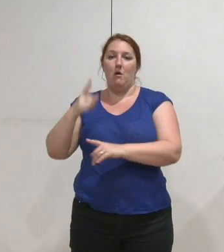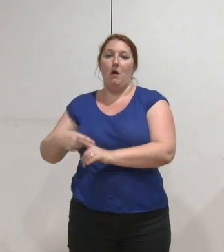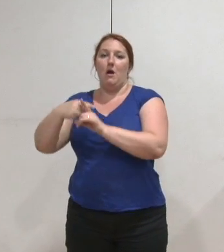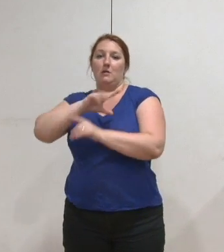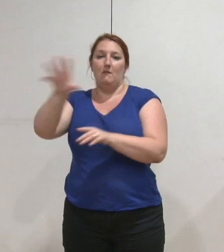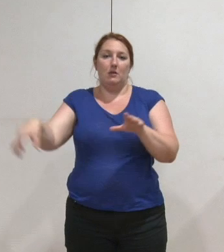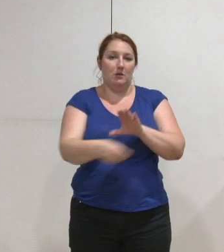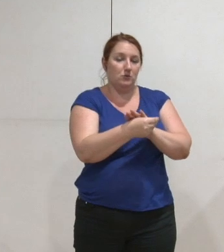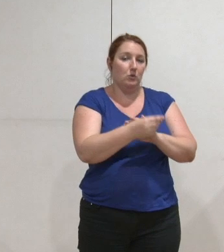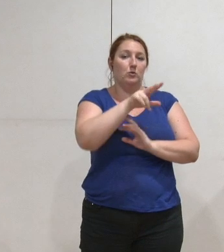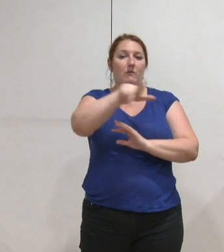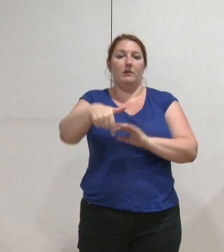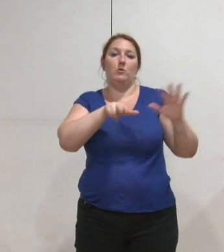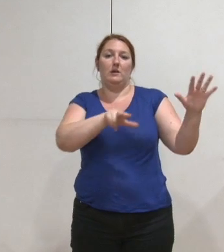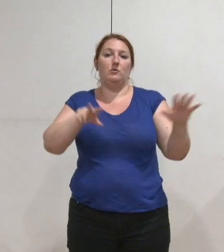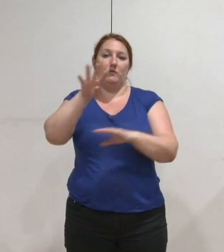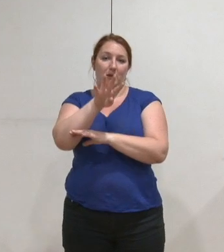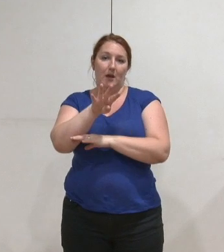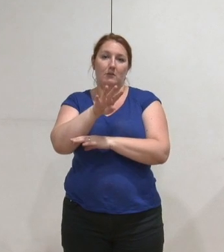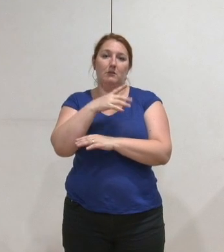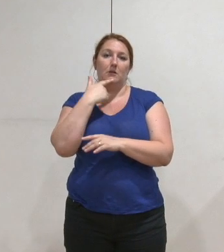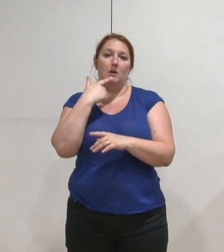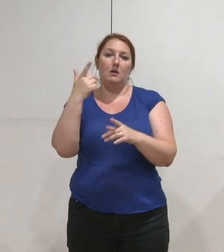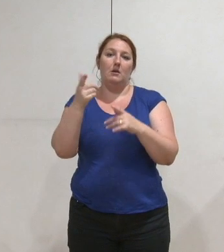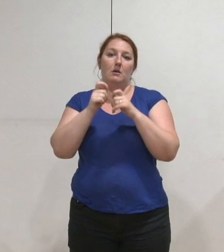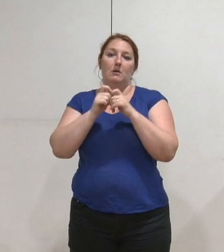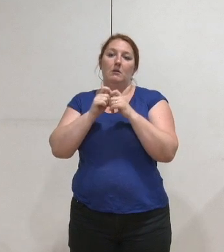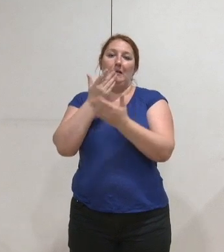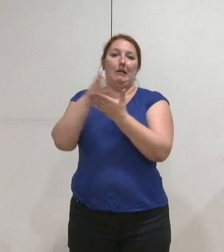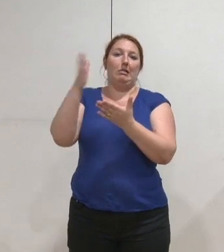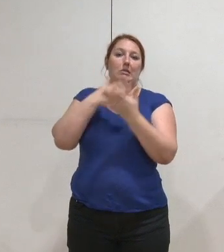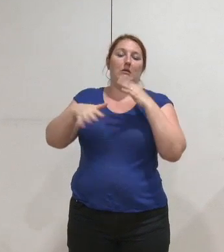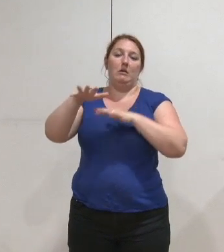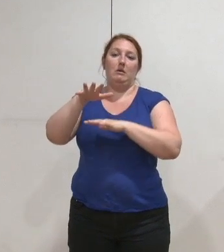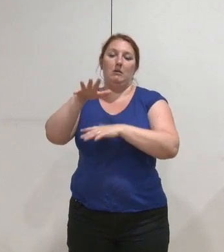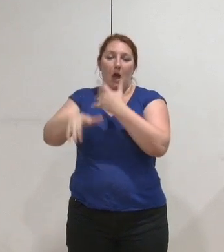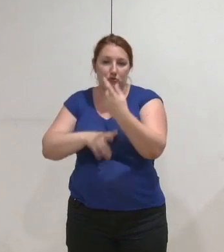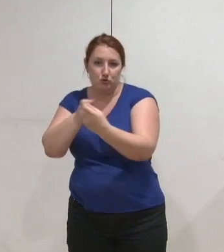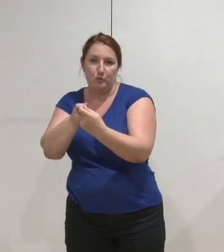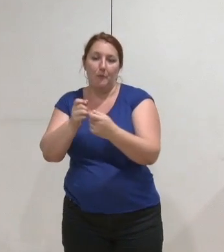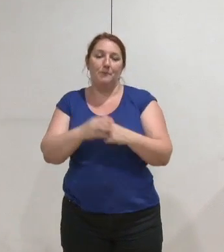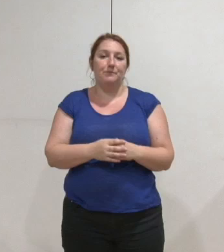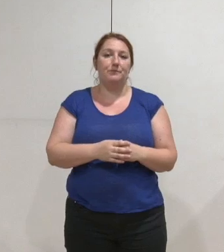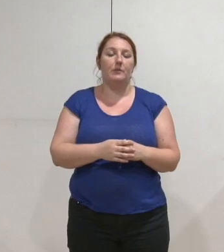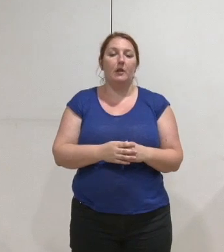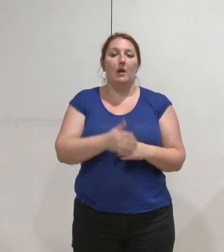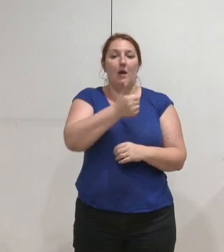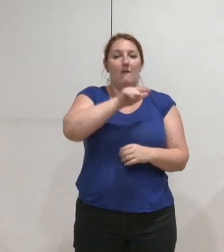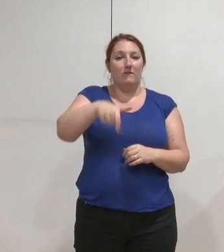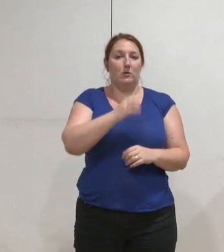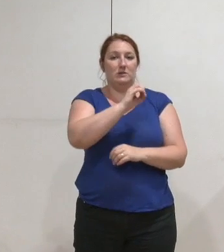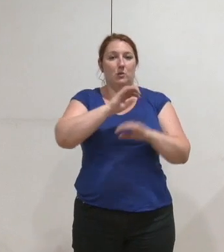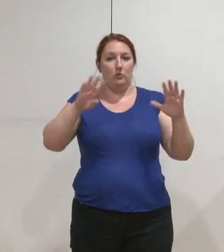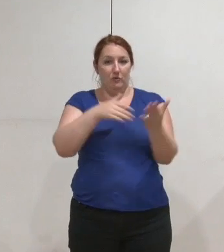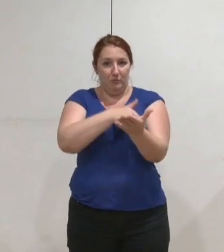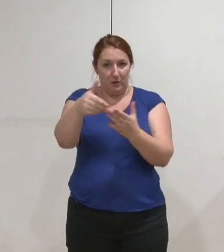3,84 million d'euros ajustement revolving auquel on va ajouter 1,09 million d'euros au